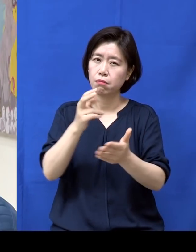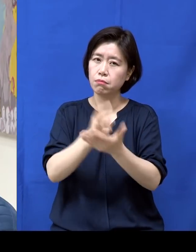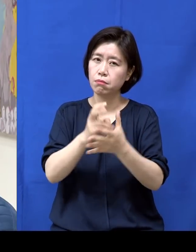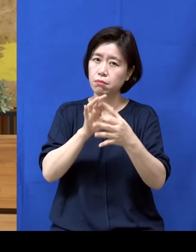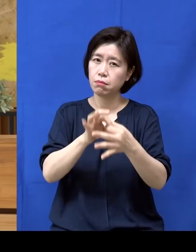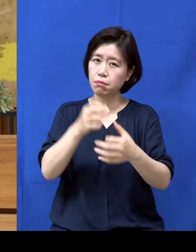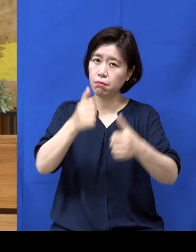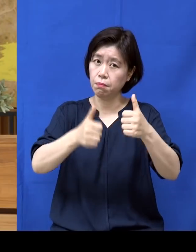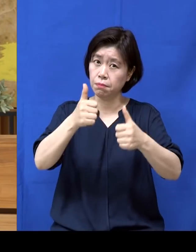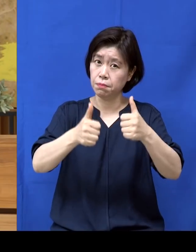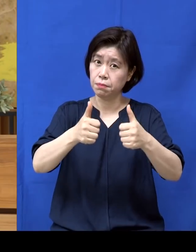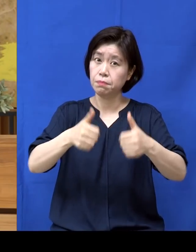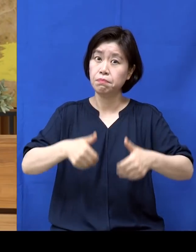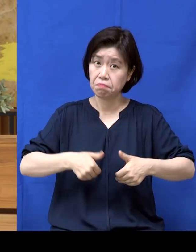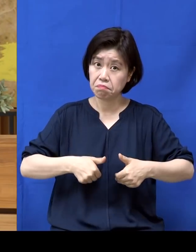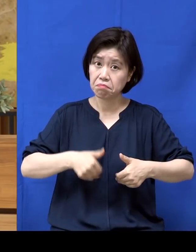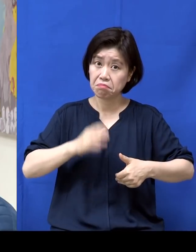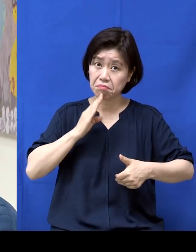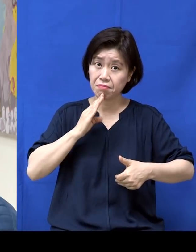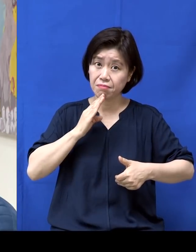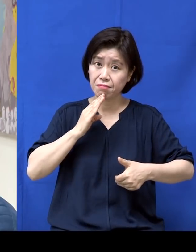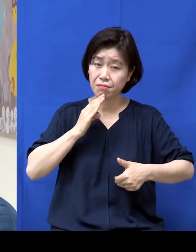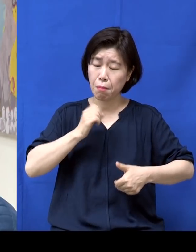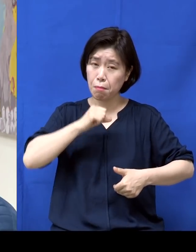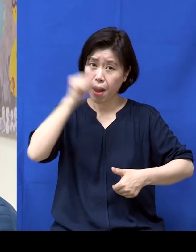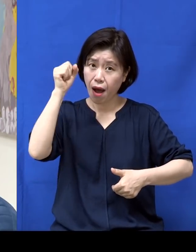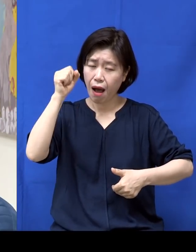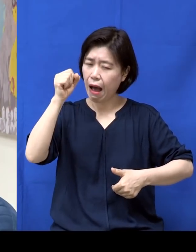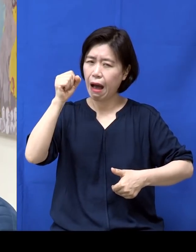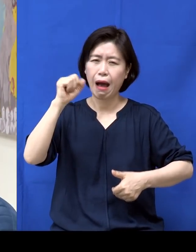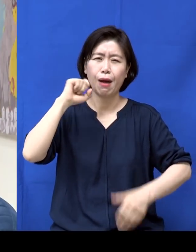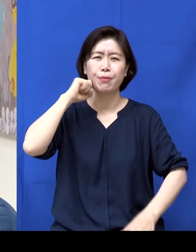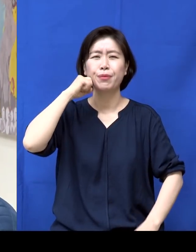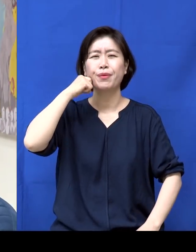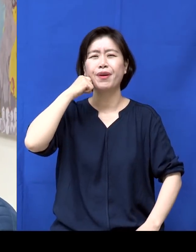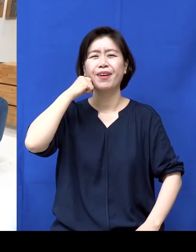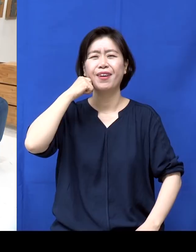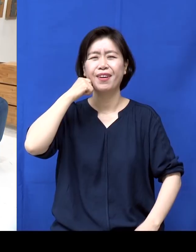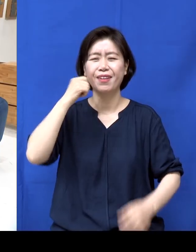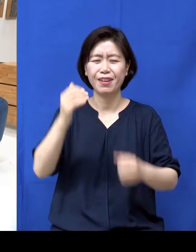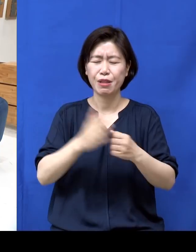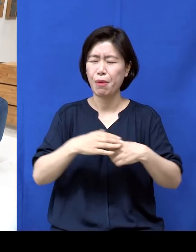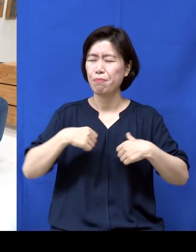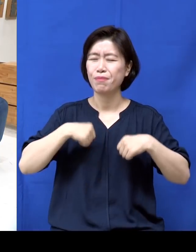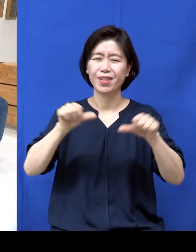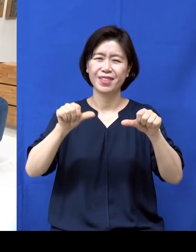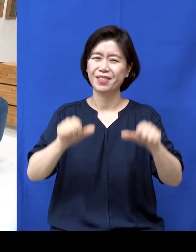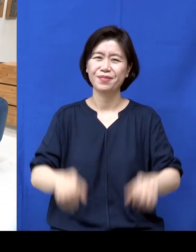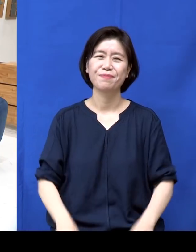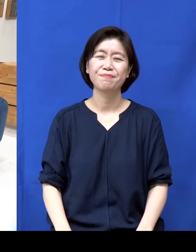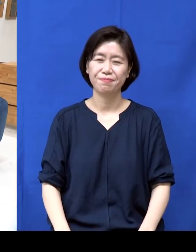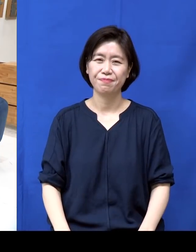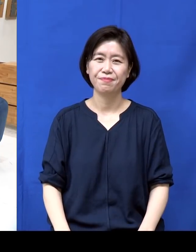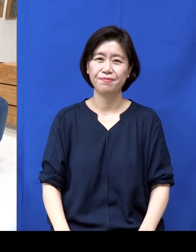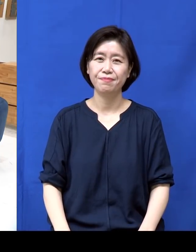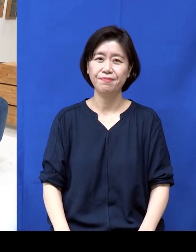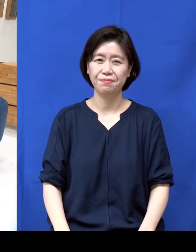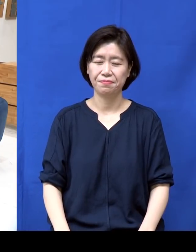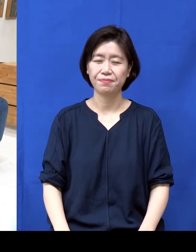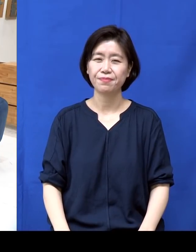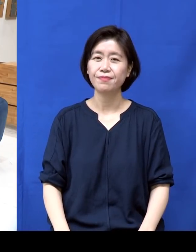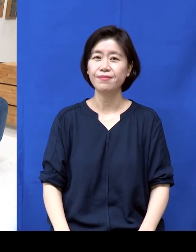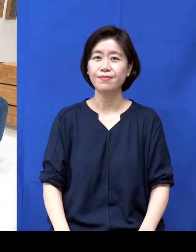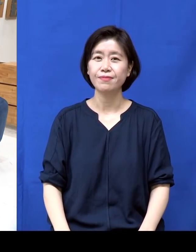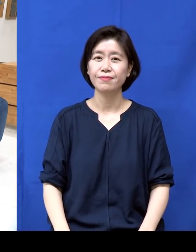쉬운 일이 아니어서 고시 봐야죠. 예. 고시 공부를 짧게 하다가 이것도 내 길이 아닌 것 같아요. 전원이죠. 그래서